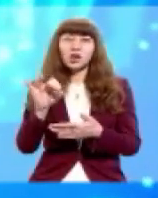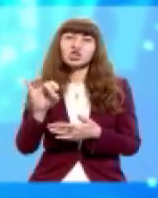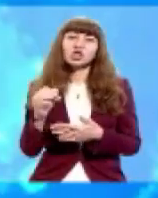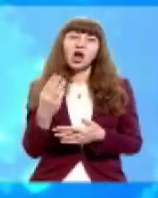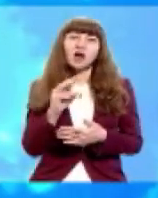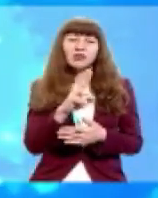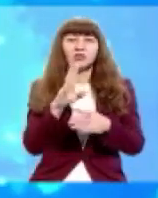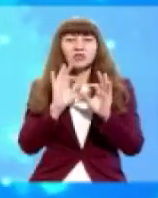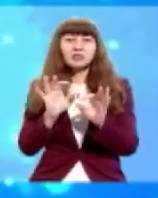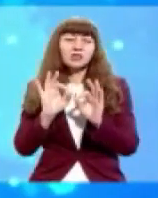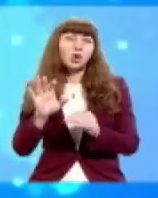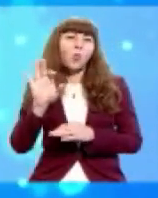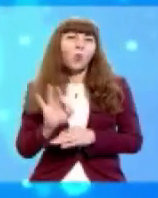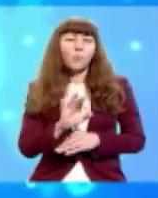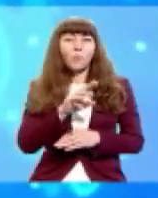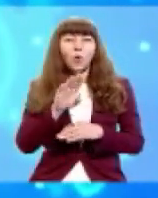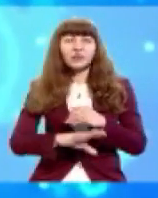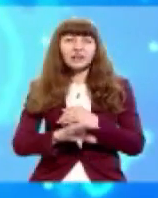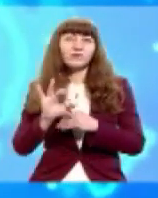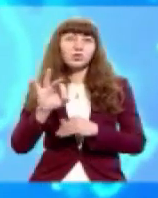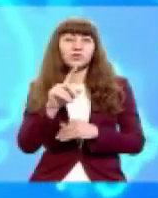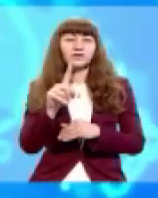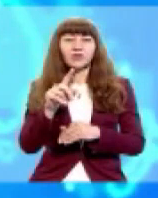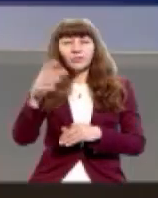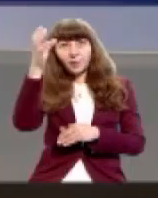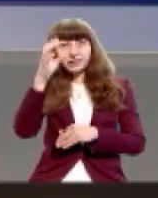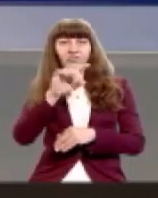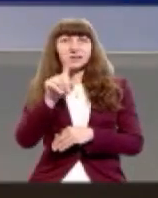Они расскажут о послевузовском образовании за рубежом.